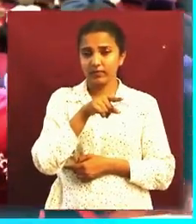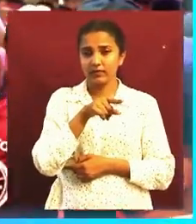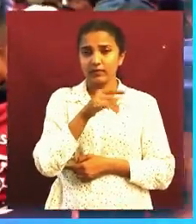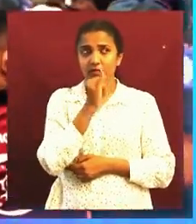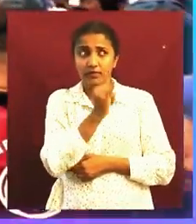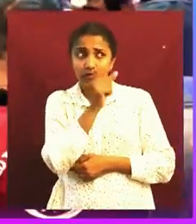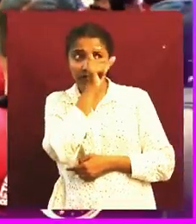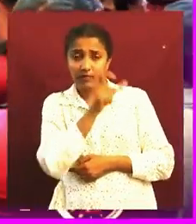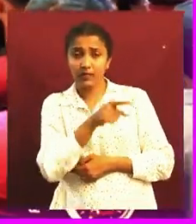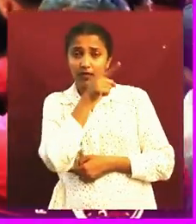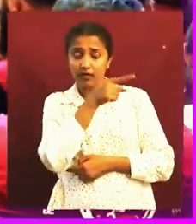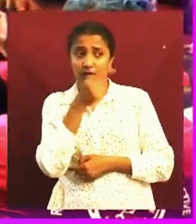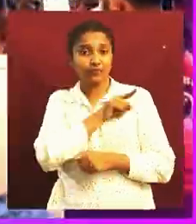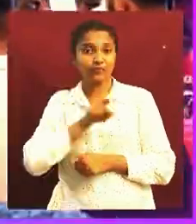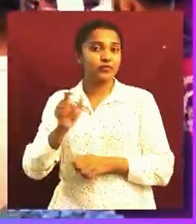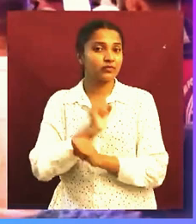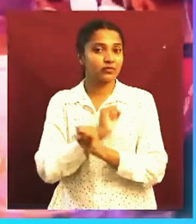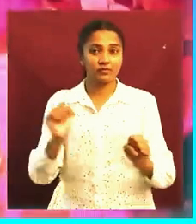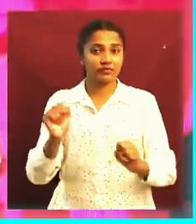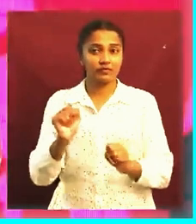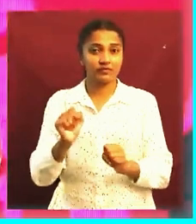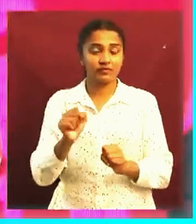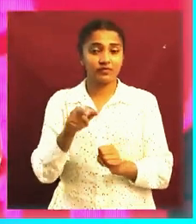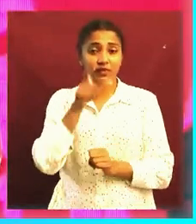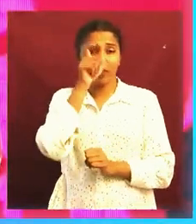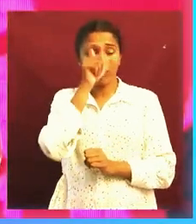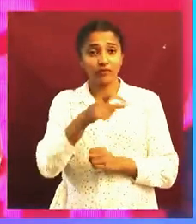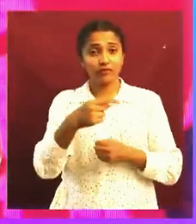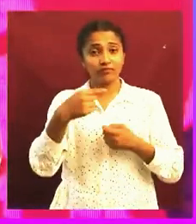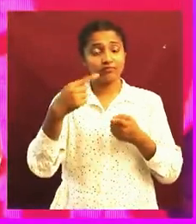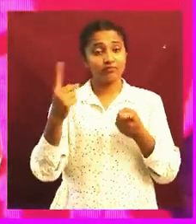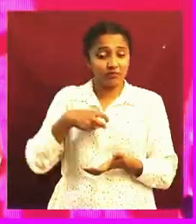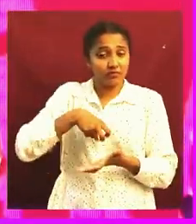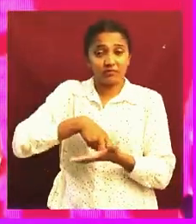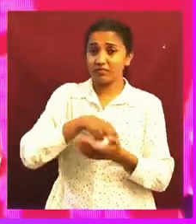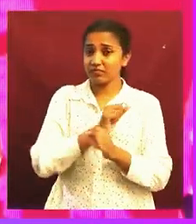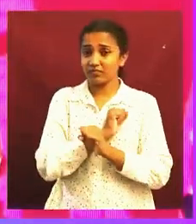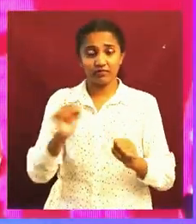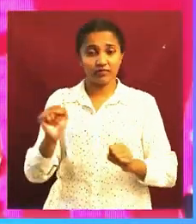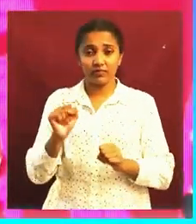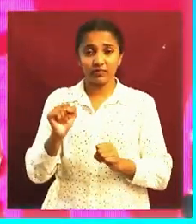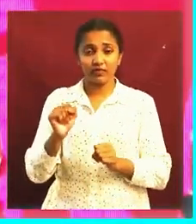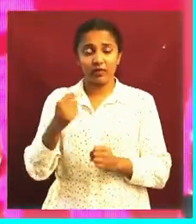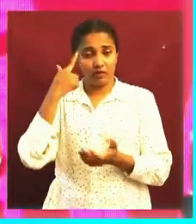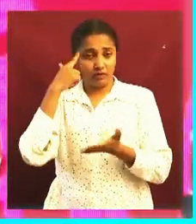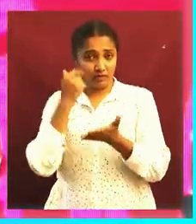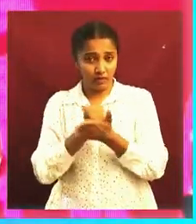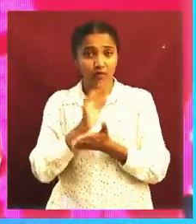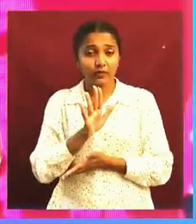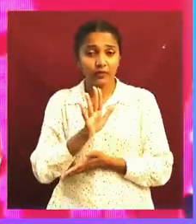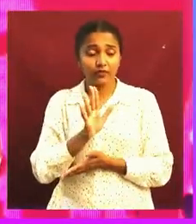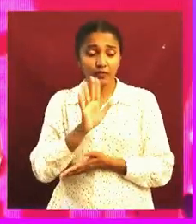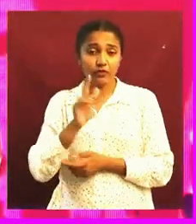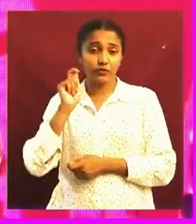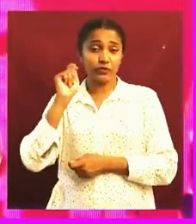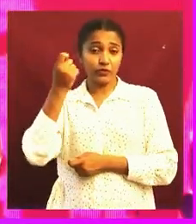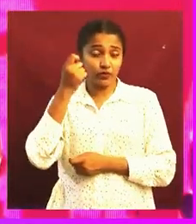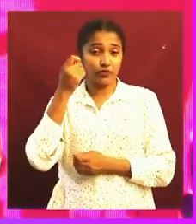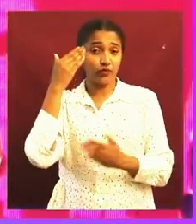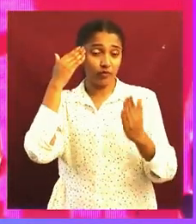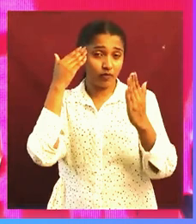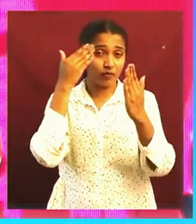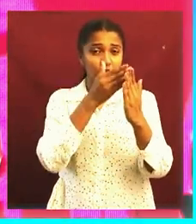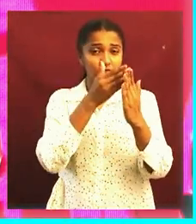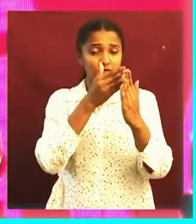சதுராயிரிய பலா நொகியாய ஒப்ப சதுராயிரிய தனி நோட்டுமாய் கொப்பமன துஷ்கரத்தாவின் திபுனத் ஜெயக்கிரகணே